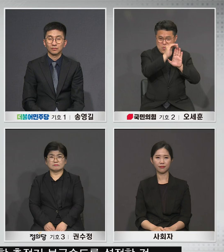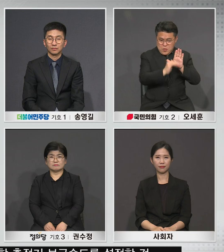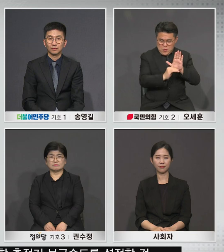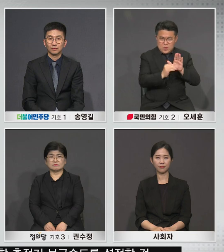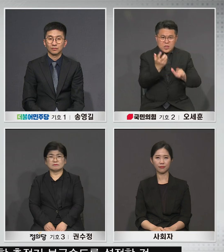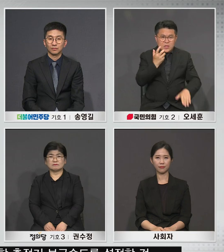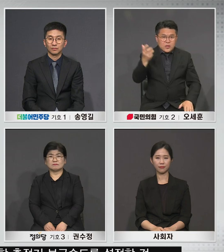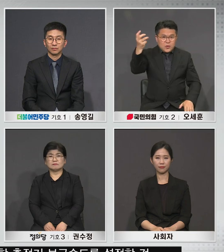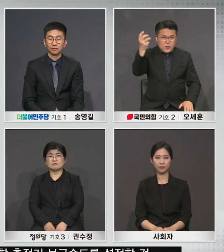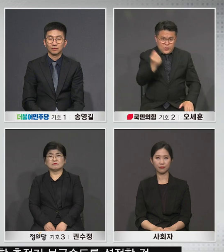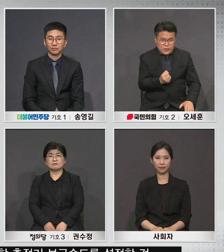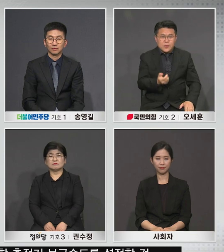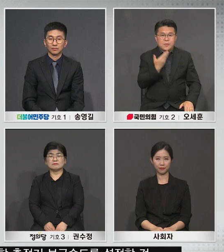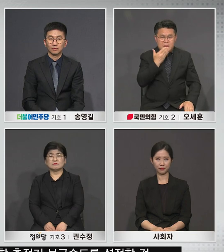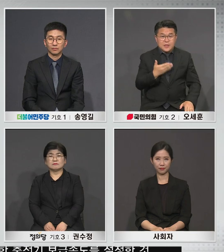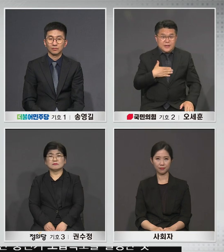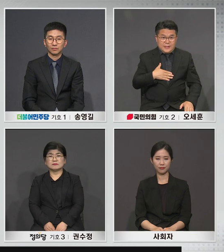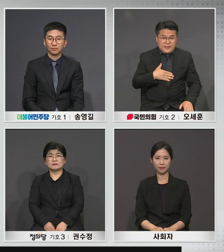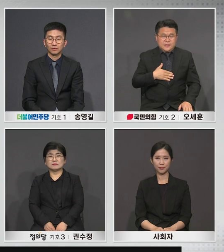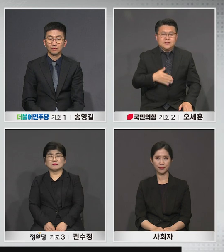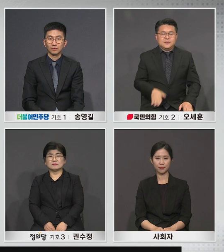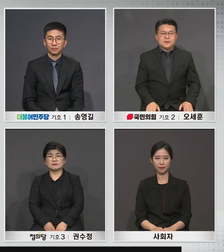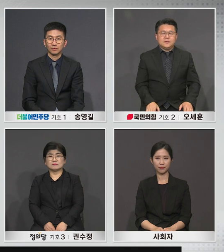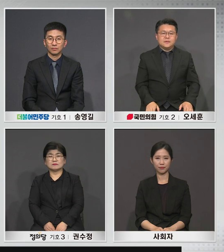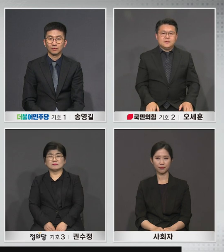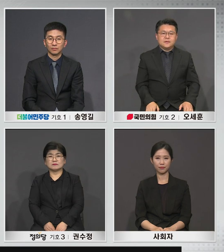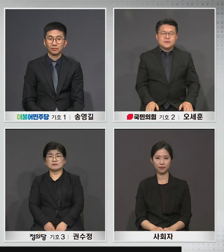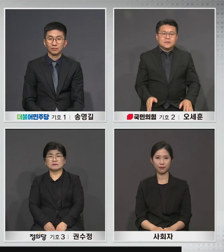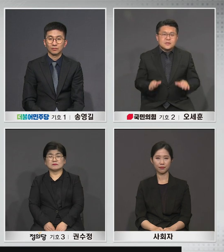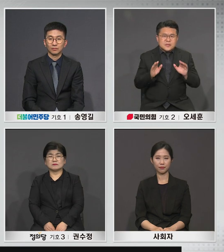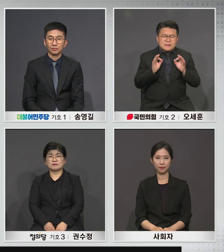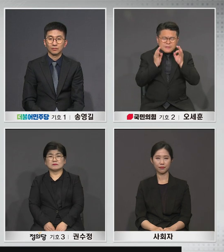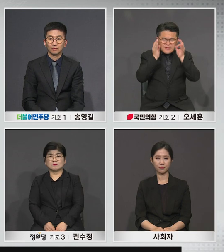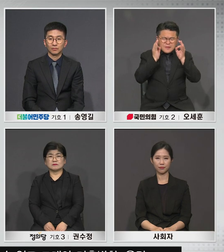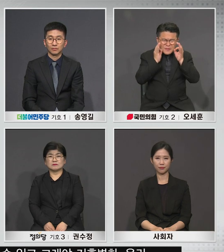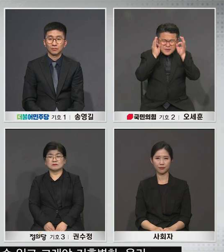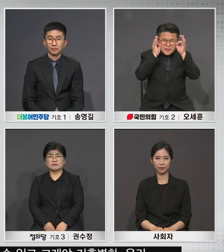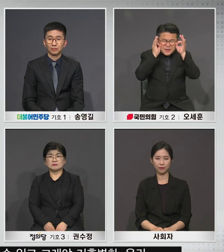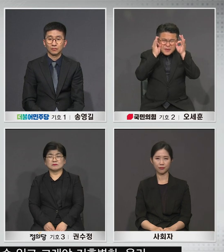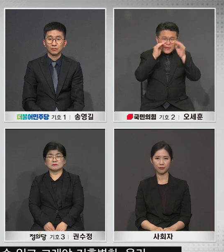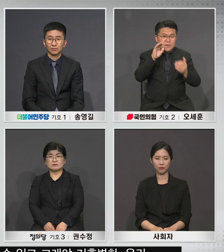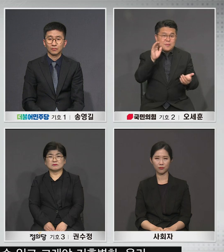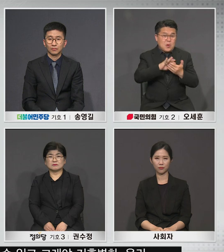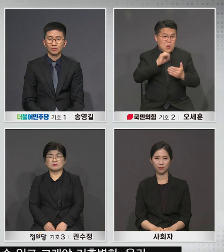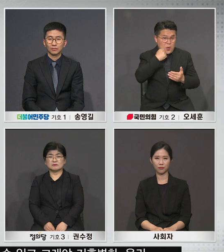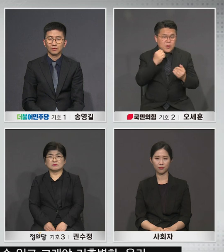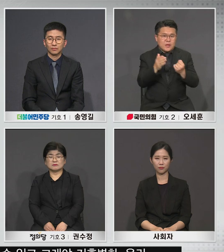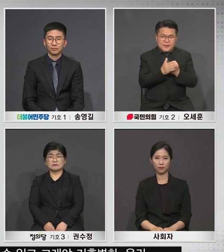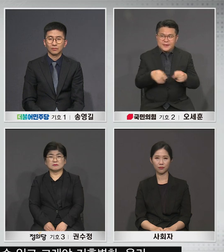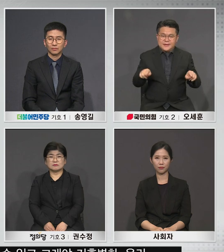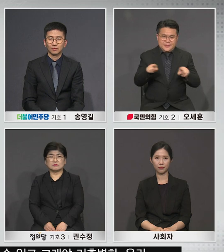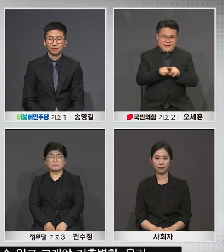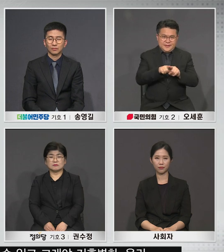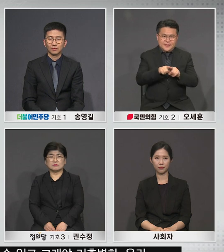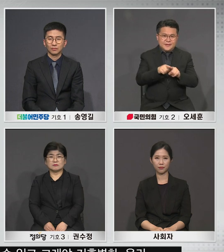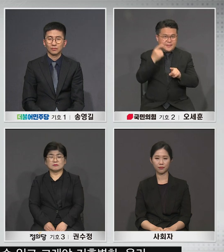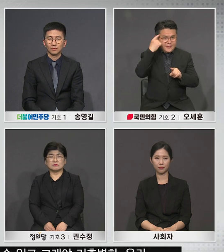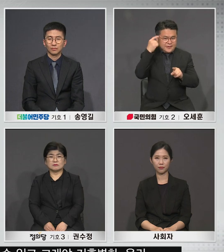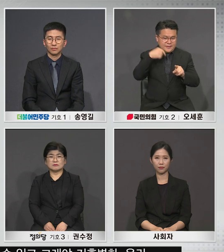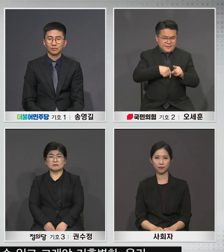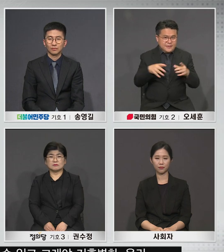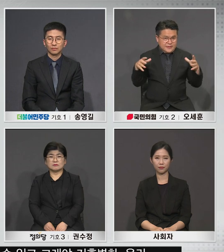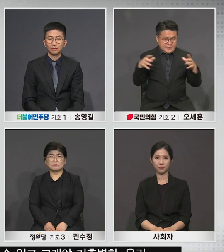목표 달성할 수 있습니다. 그렇게 해도 달성하기 힘든 공격적인 목표니까 우리 함께 마음을 모아서 목표를